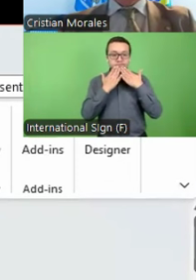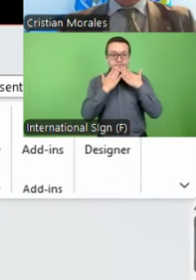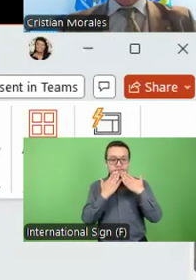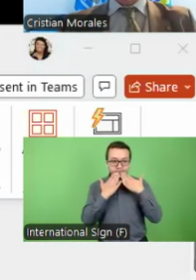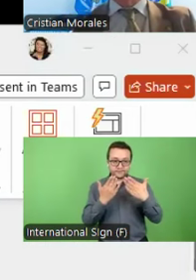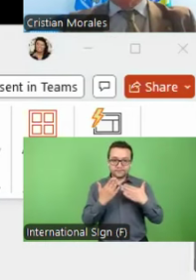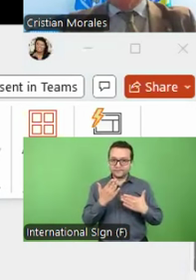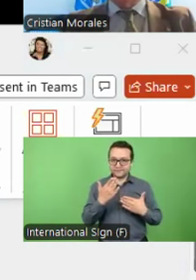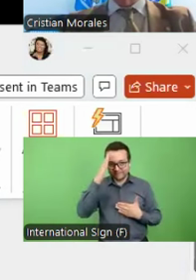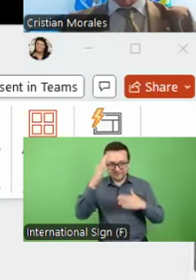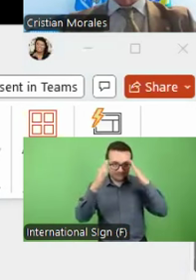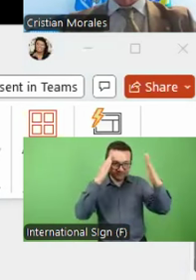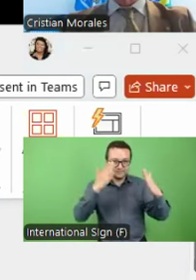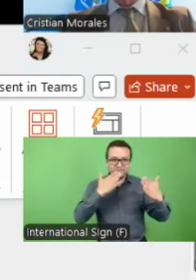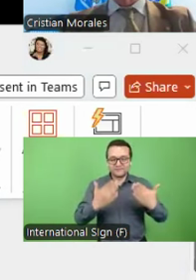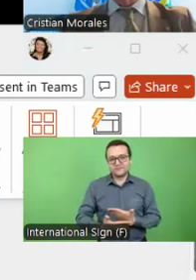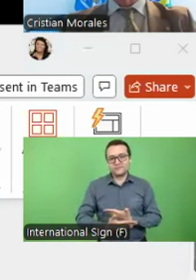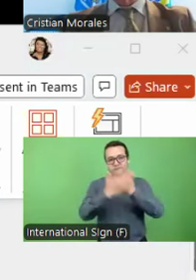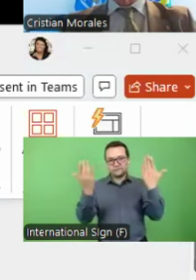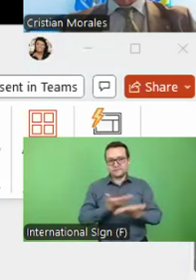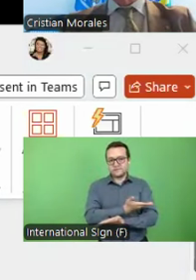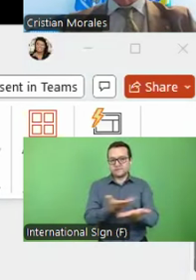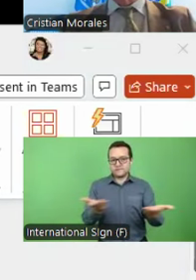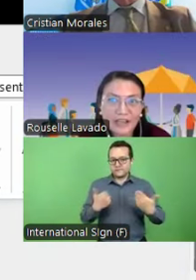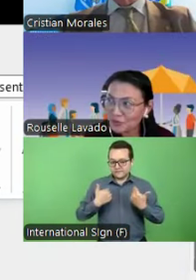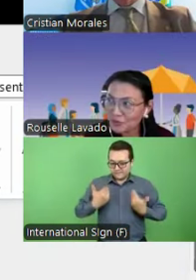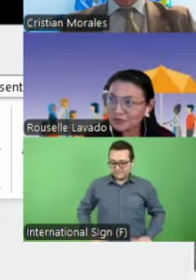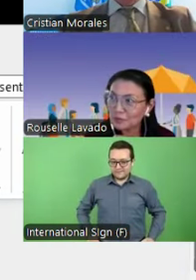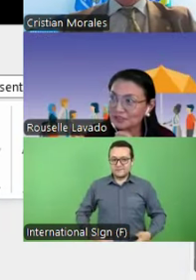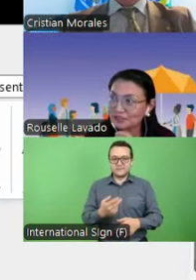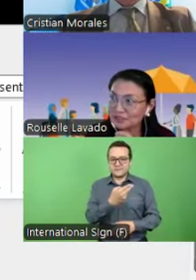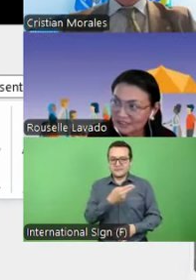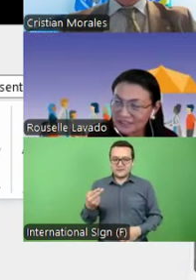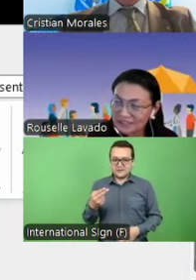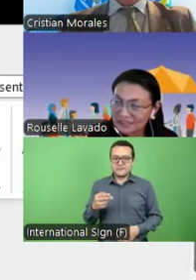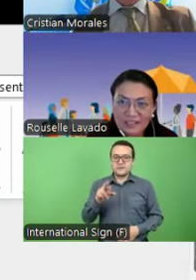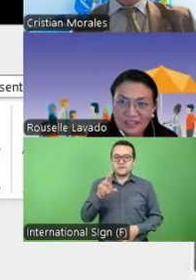Bonjour tout le monde. Mon nom est Rosa Lavado et